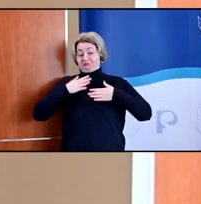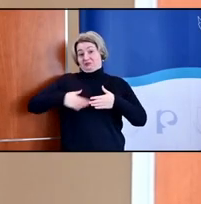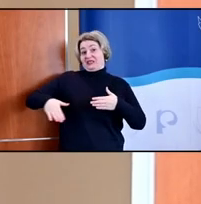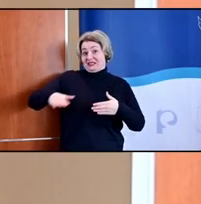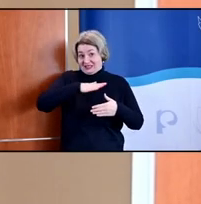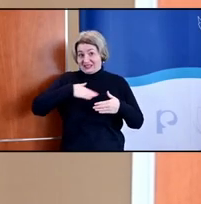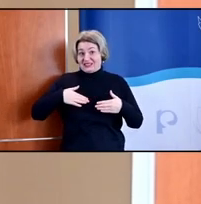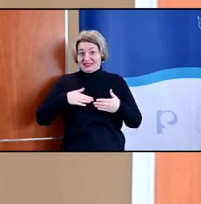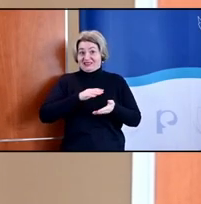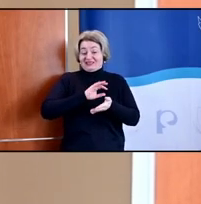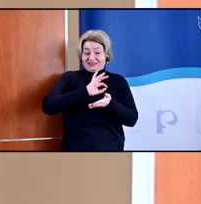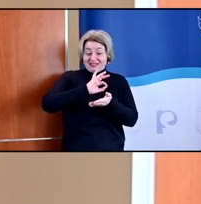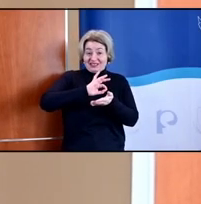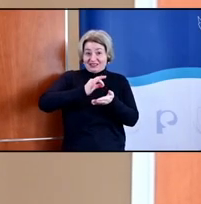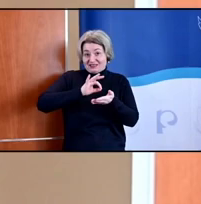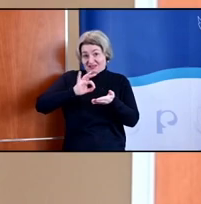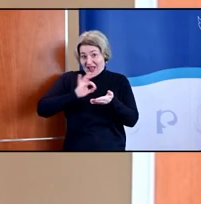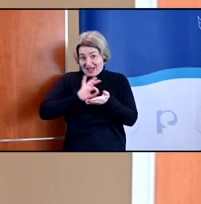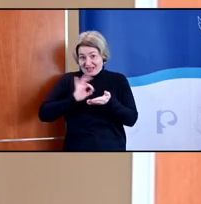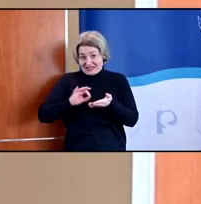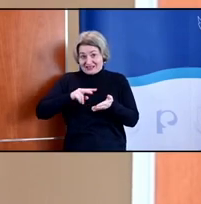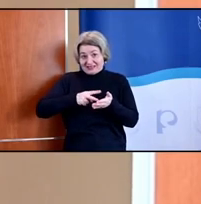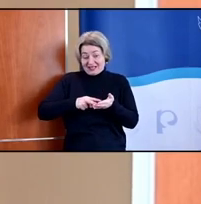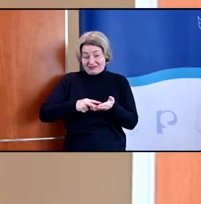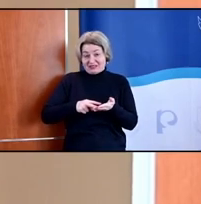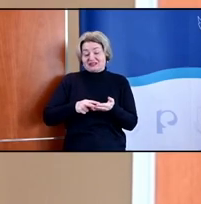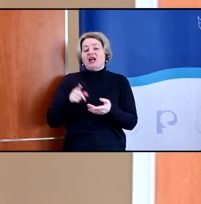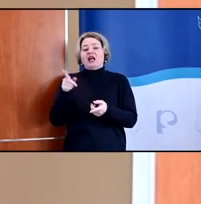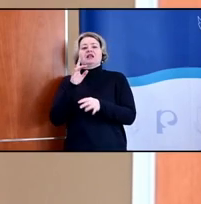példát lehet látni ez az agórában a baba